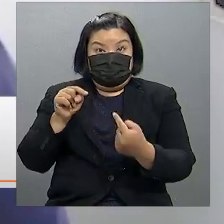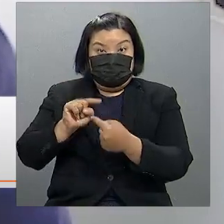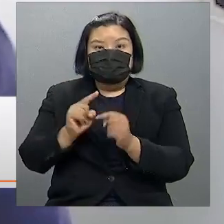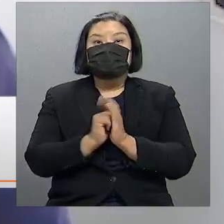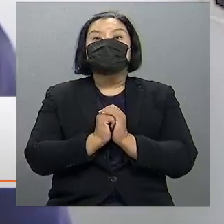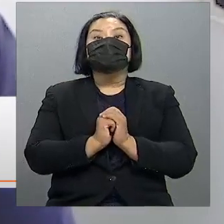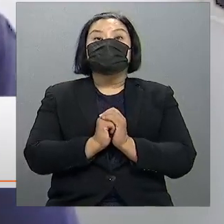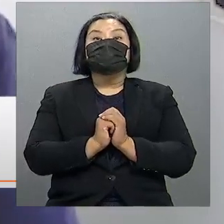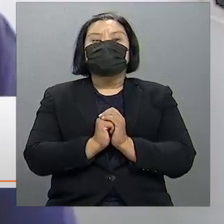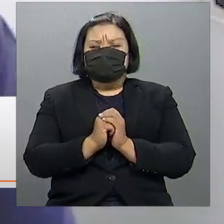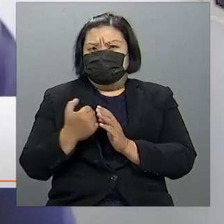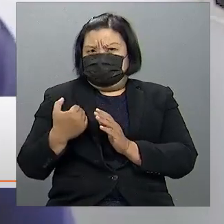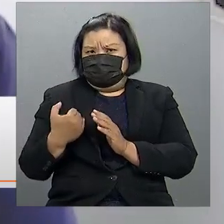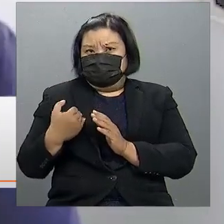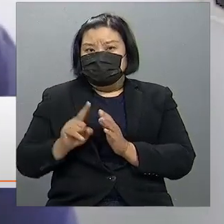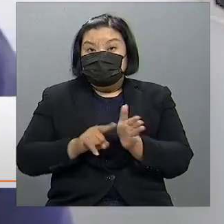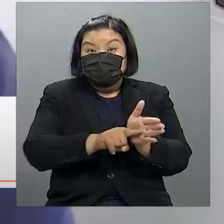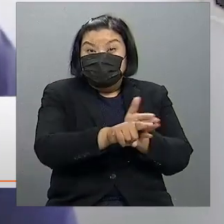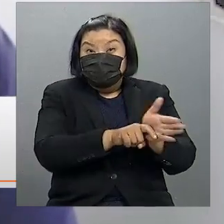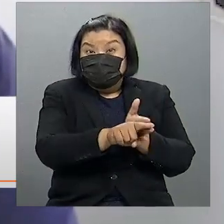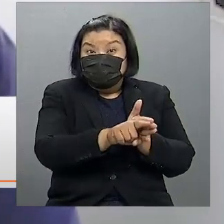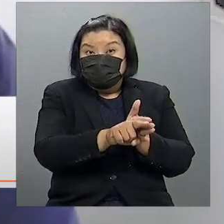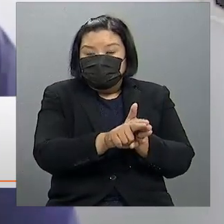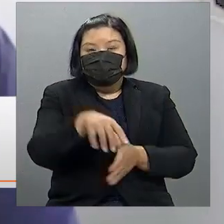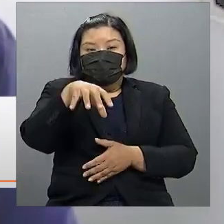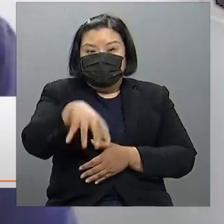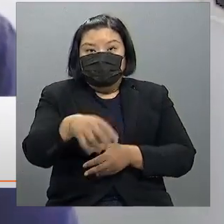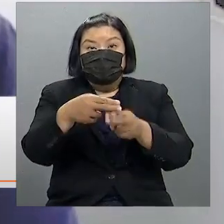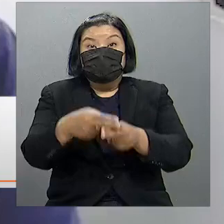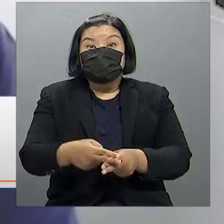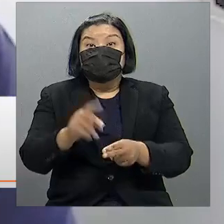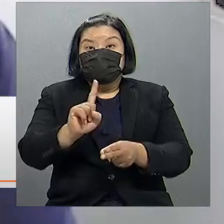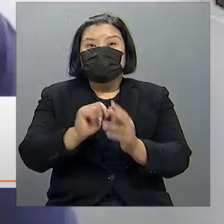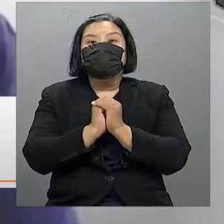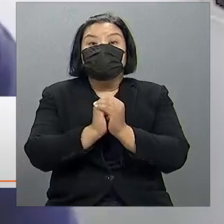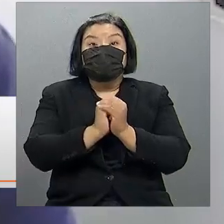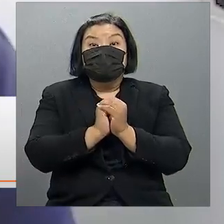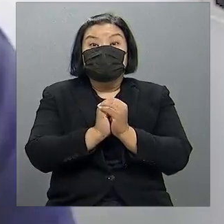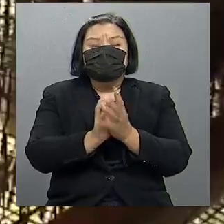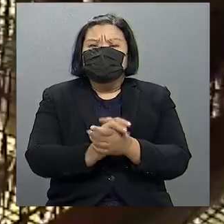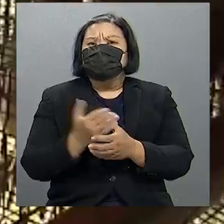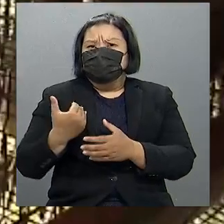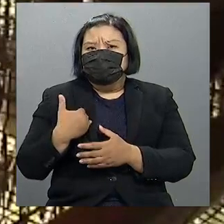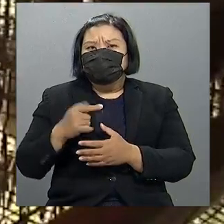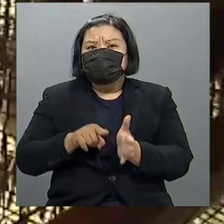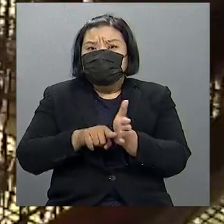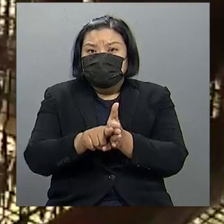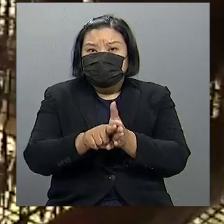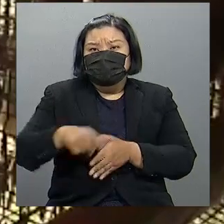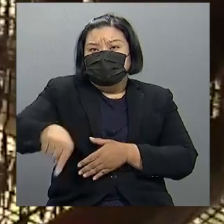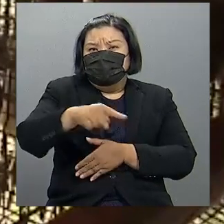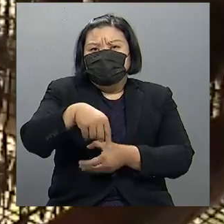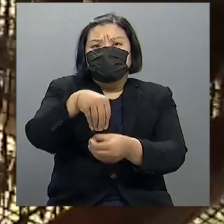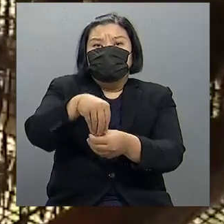ชื้อโรคที่อยู่ในบริเวณในเขตของจีนอยู่แล้วนะครับซึ่งมันก็จะมีการระบาดเป็นช่วงๆนะครับแต่ข้อสำคัญอีกอัน